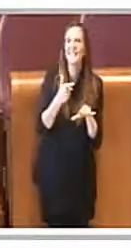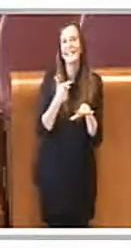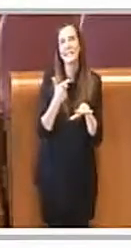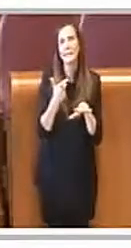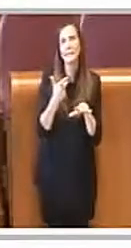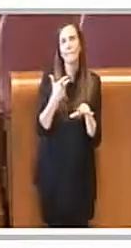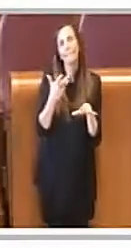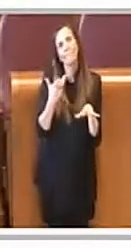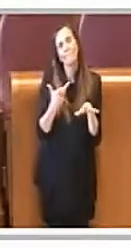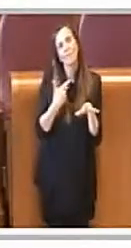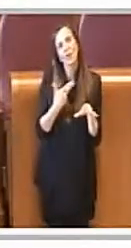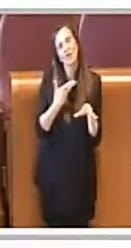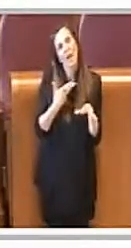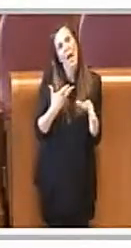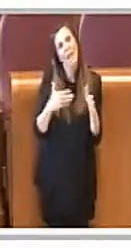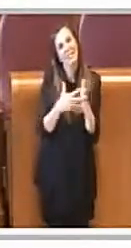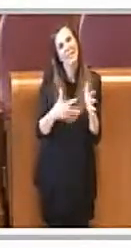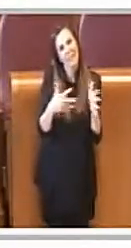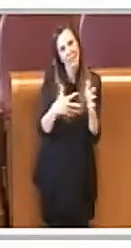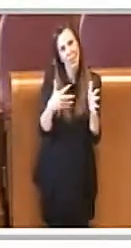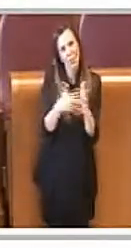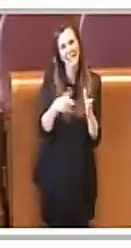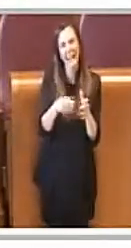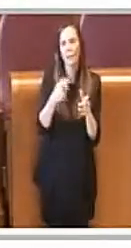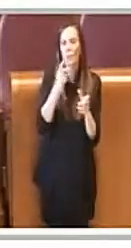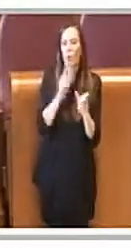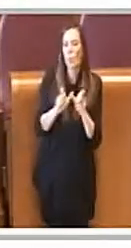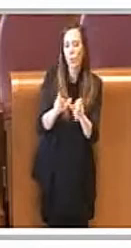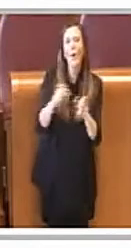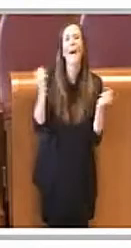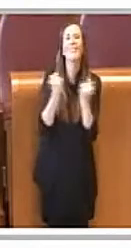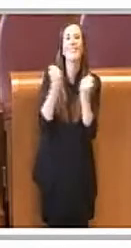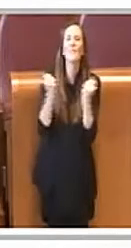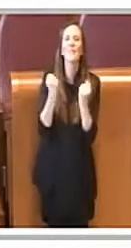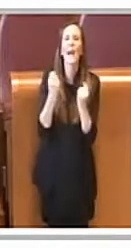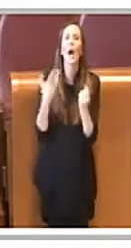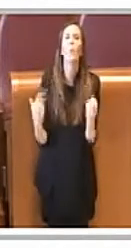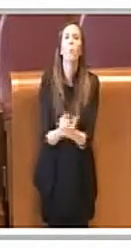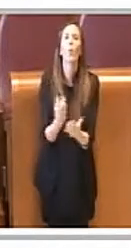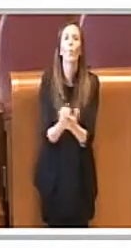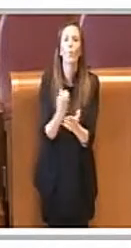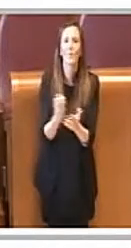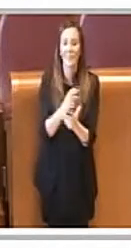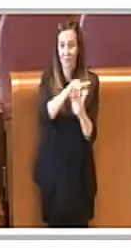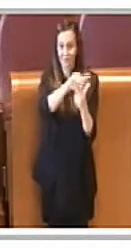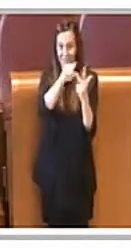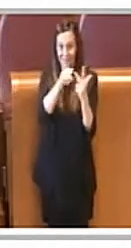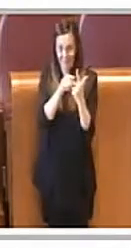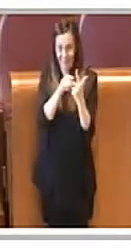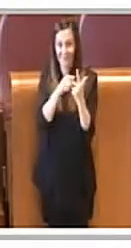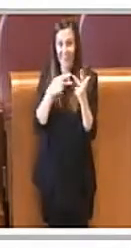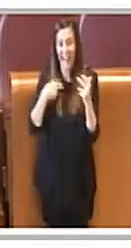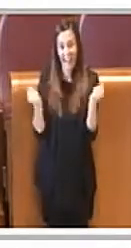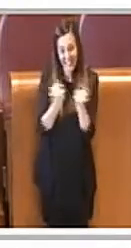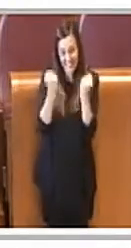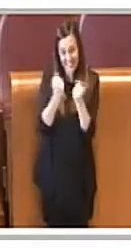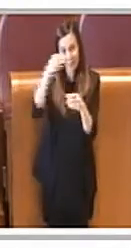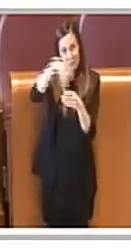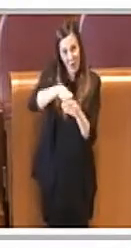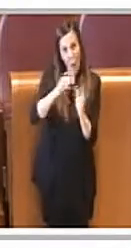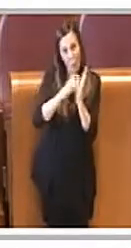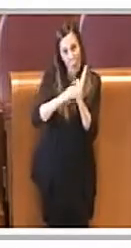disagiate in questo momento, ovvero le attività produttive. In particolare le tre iniziative oggetto di questa